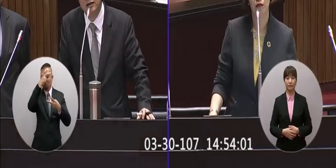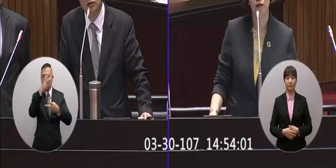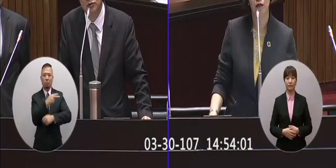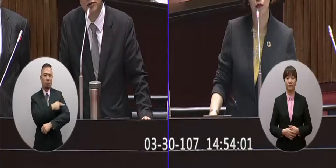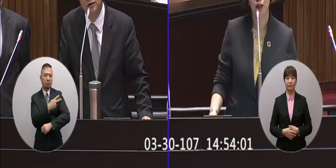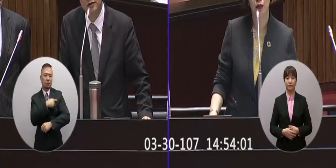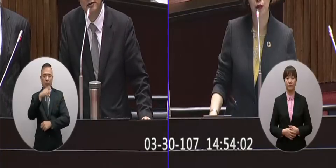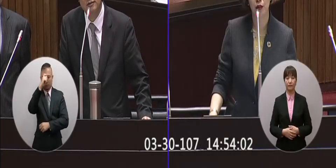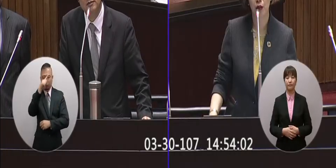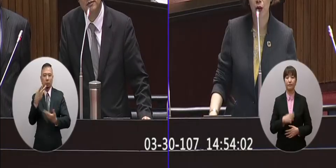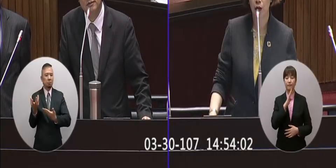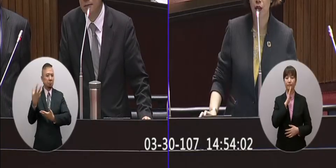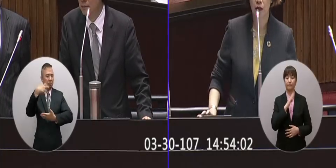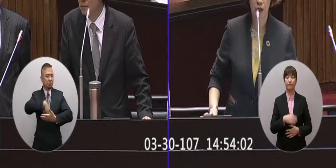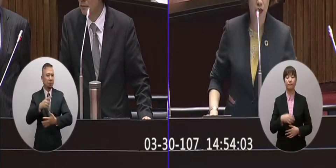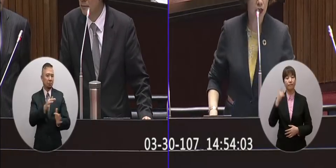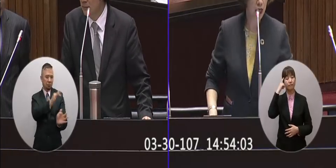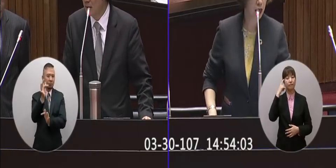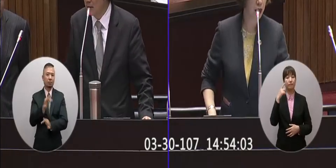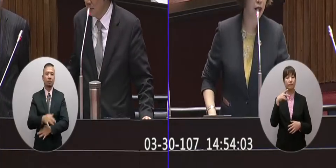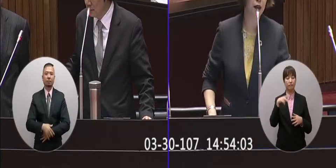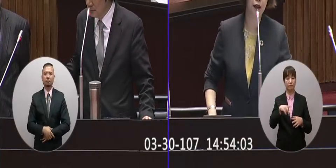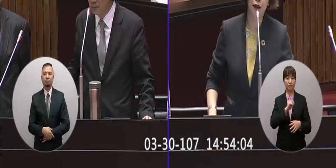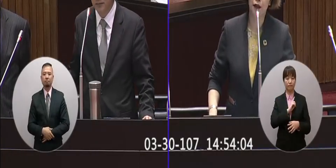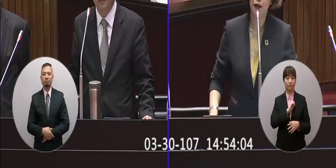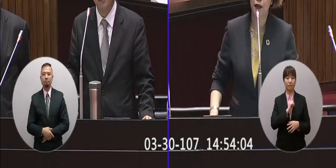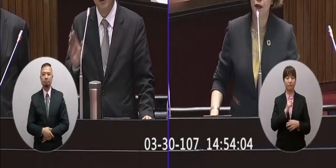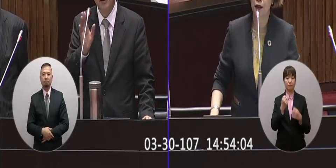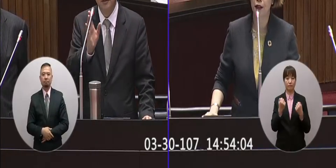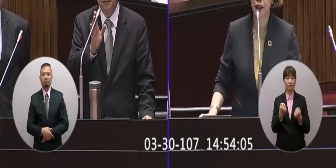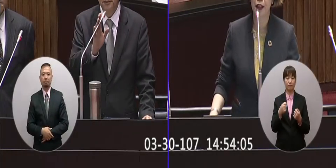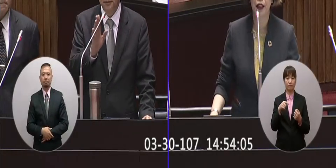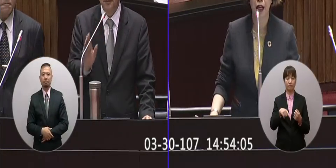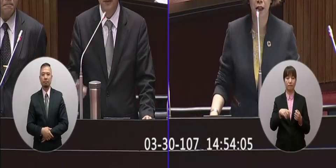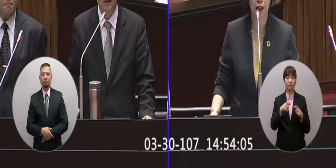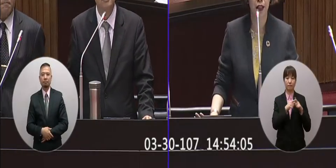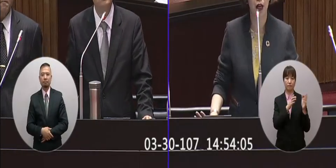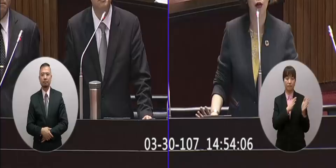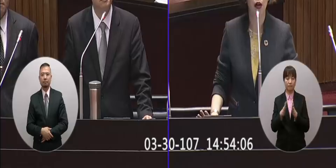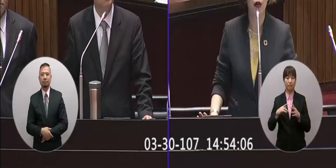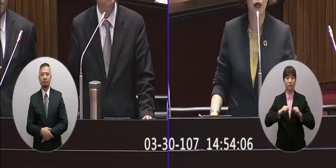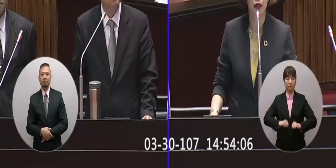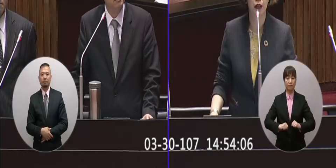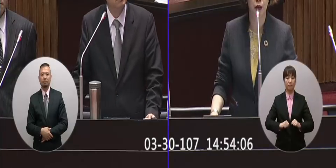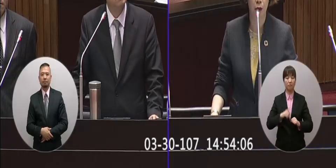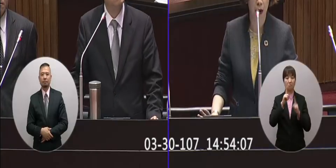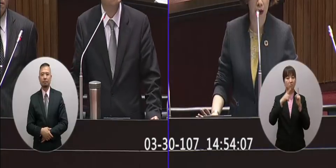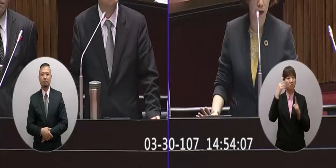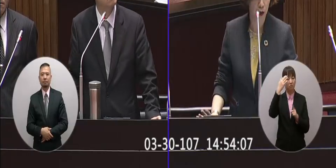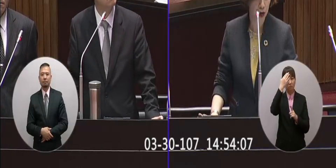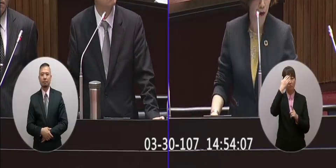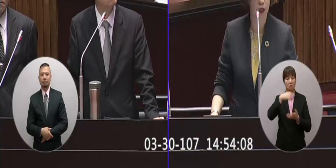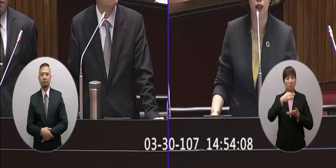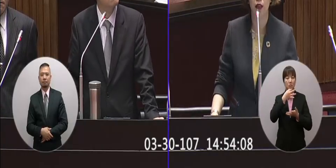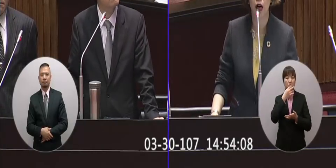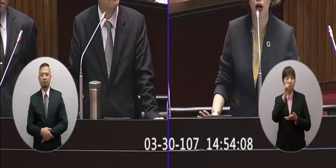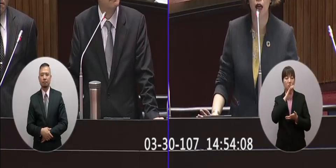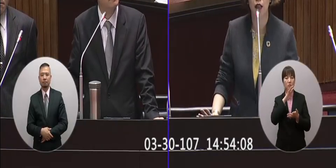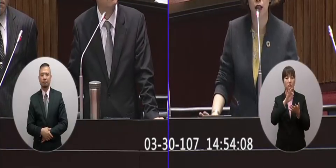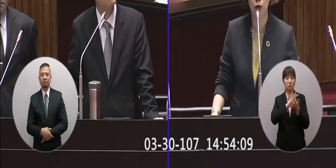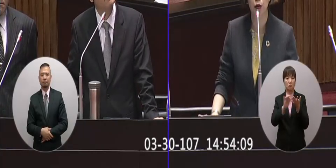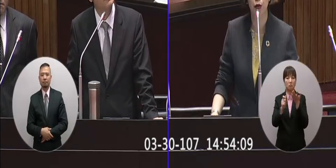全面性的工作。 是，我想站在这个心理健康的立场，问他环乐委席工，包含用药